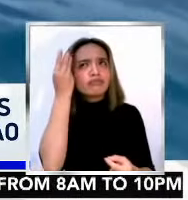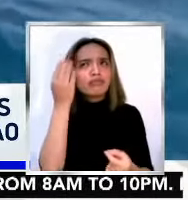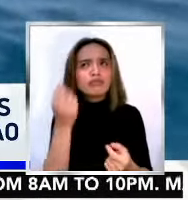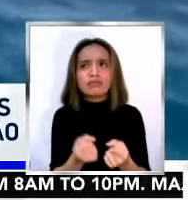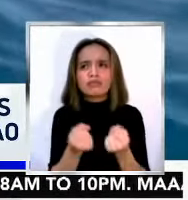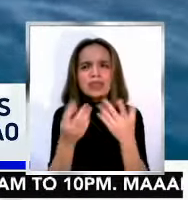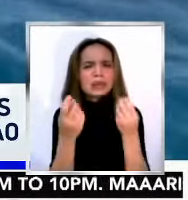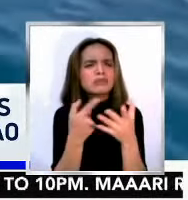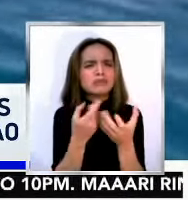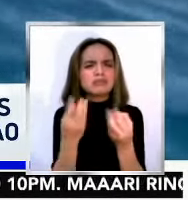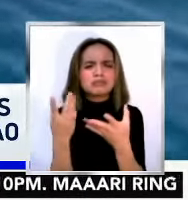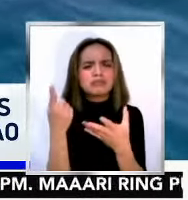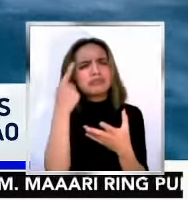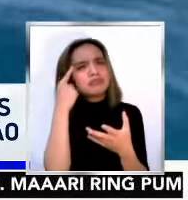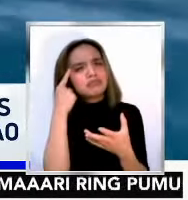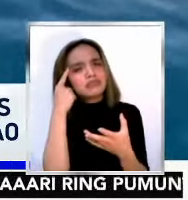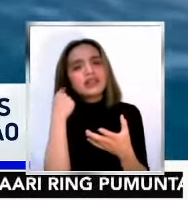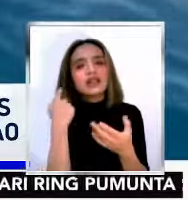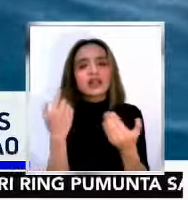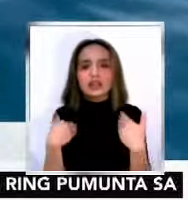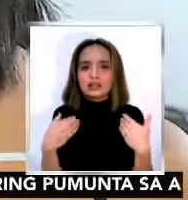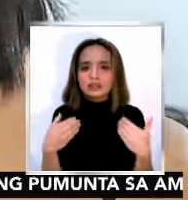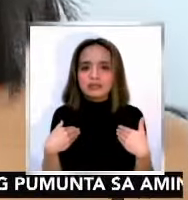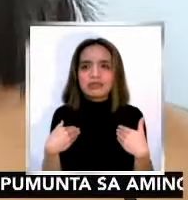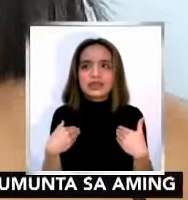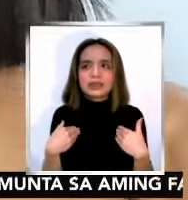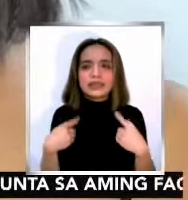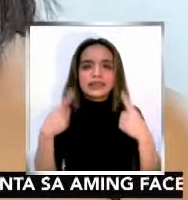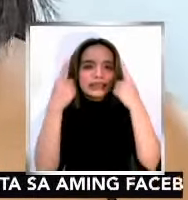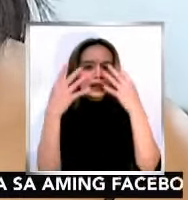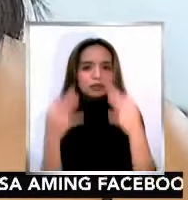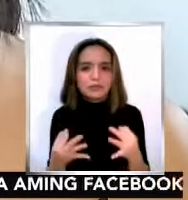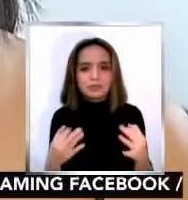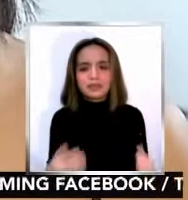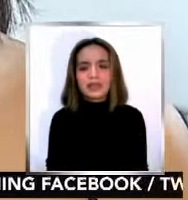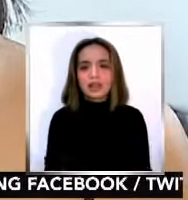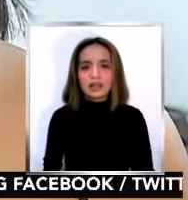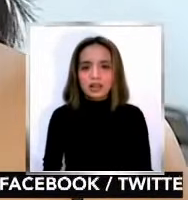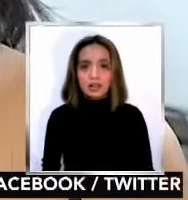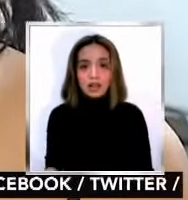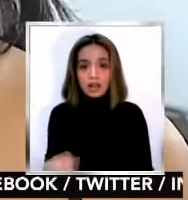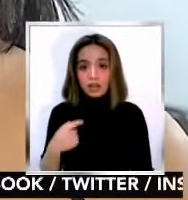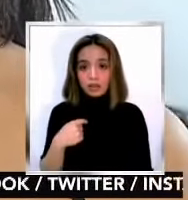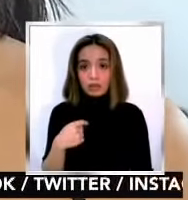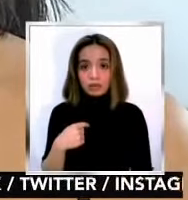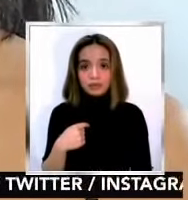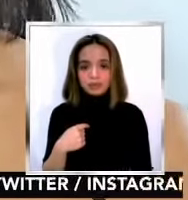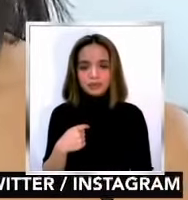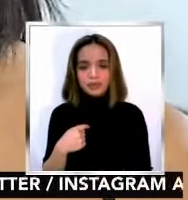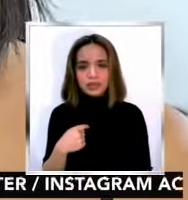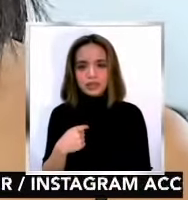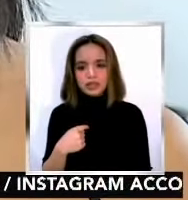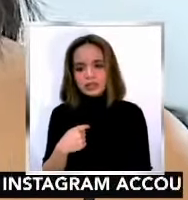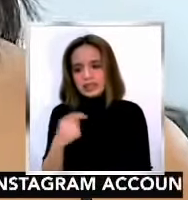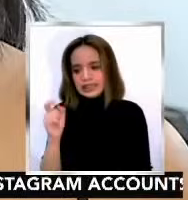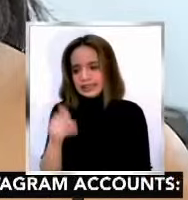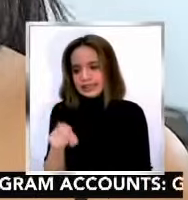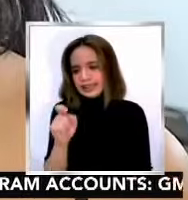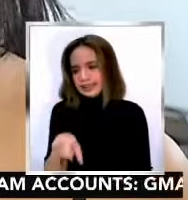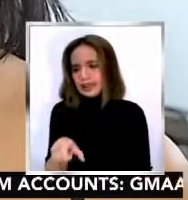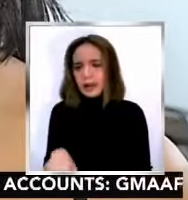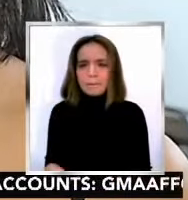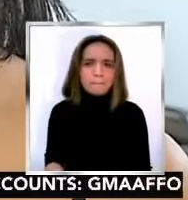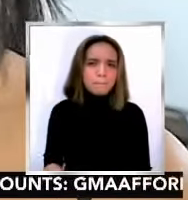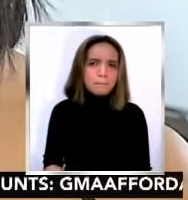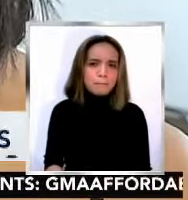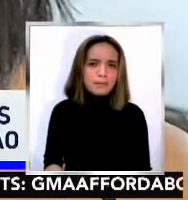bagay at bumuo ng mga desisyon. So I really had to move away from what my